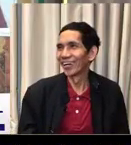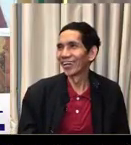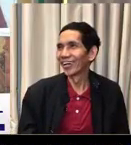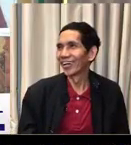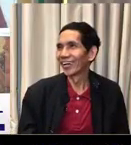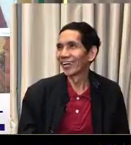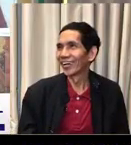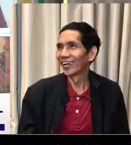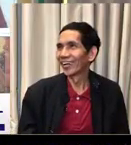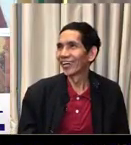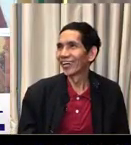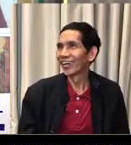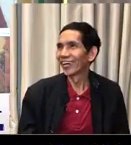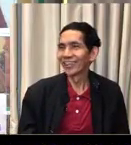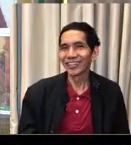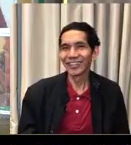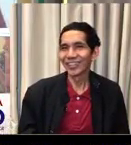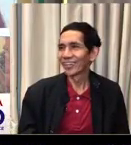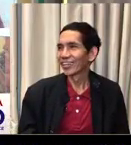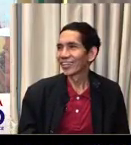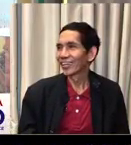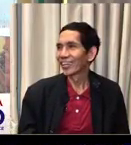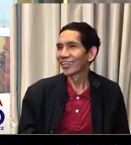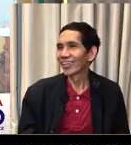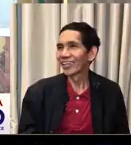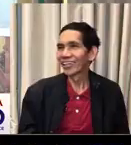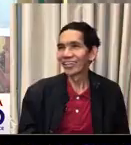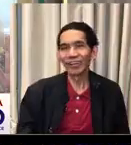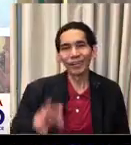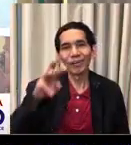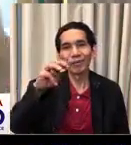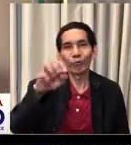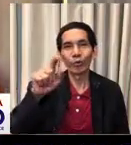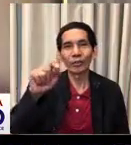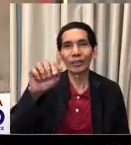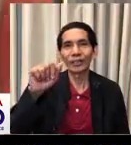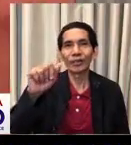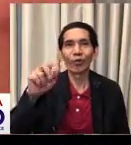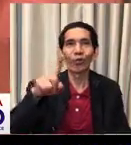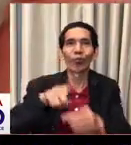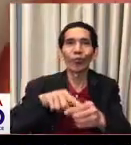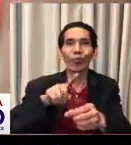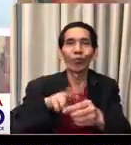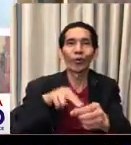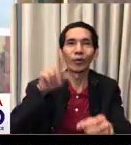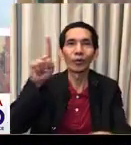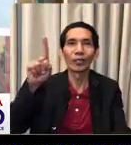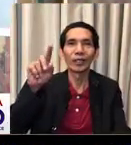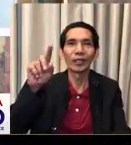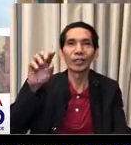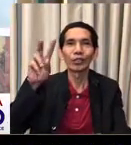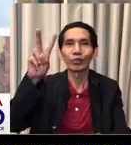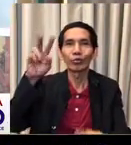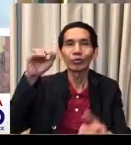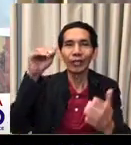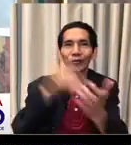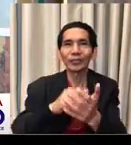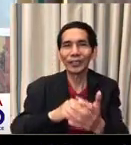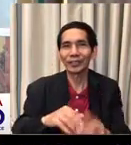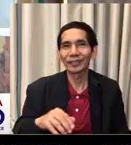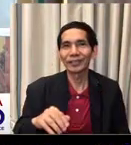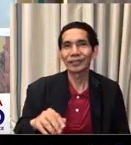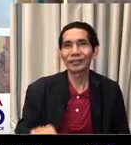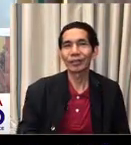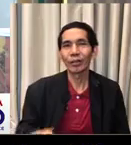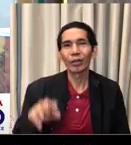Oh. Thank you. Montilano family, $100 plus 2K. Oh, sa vertical